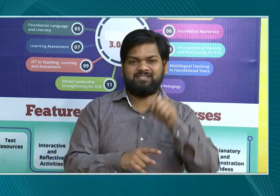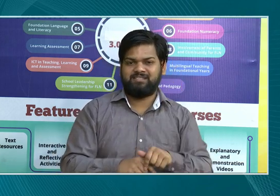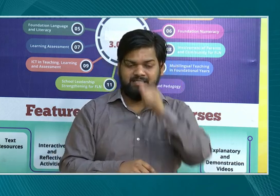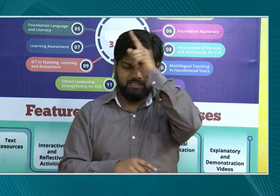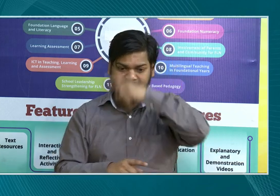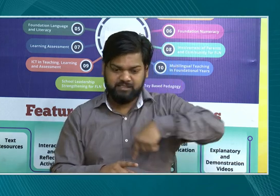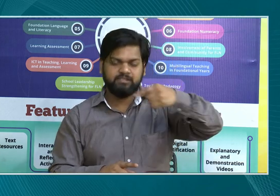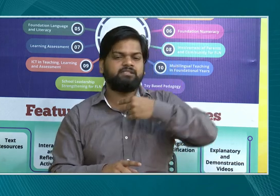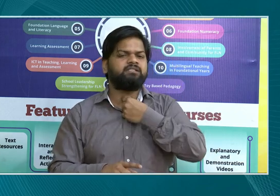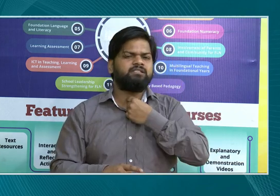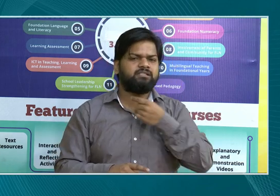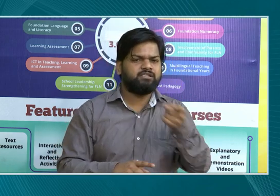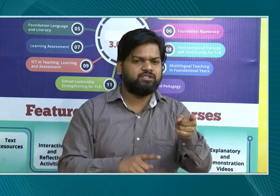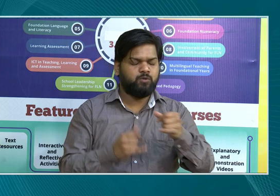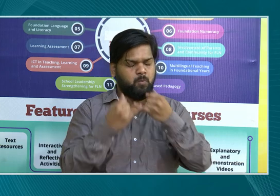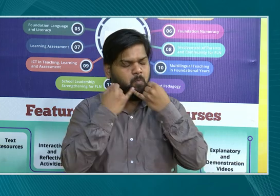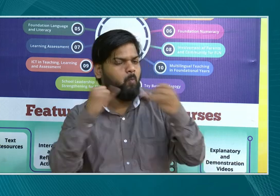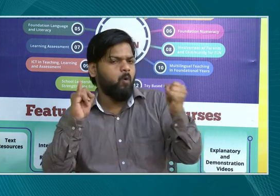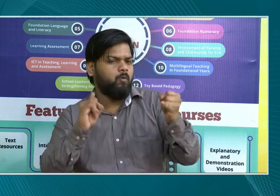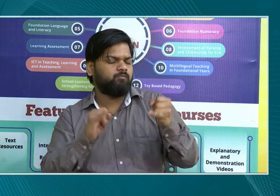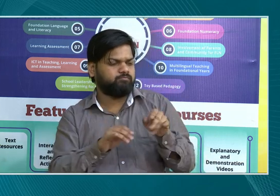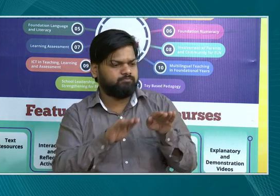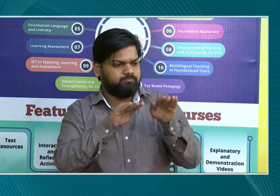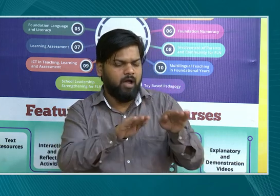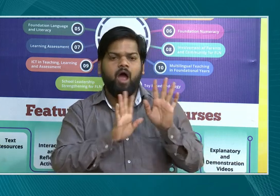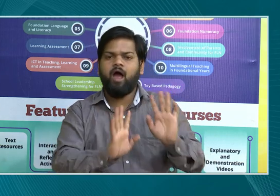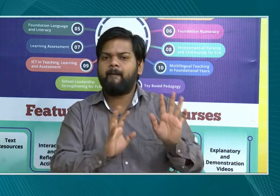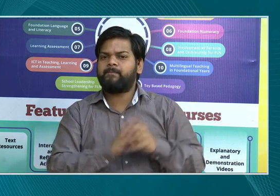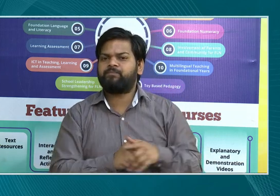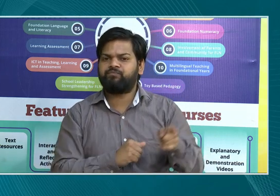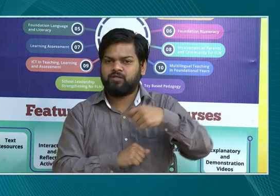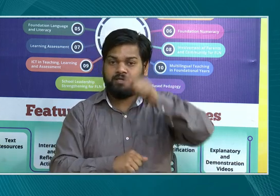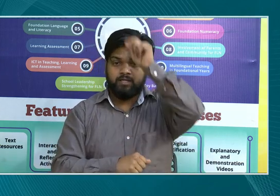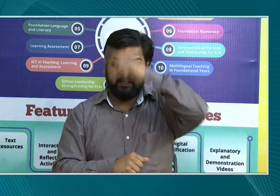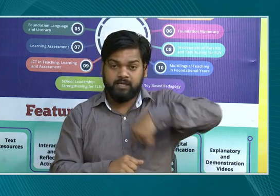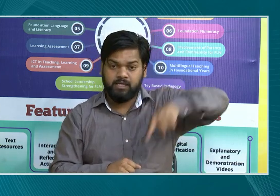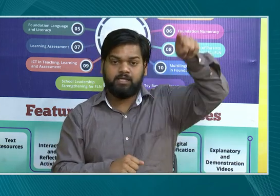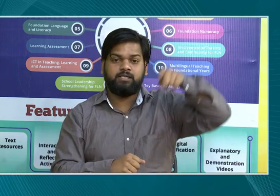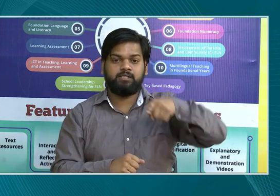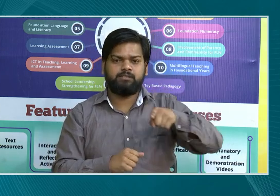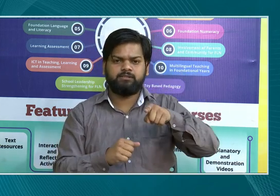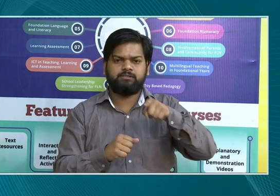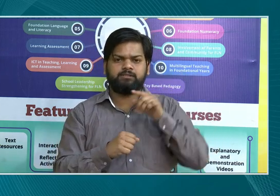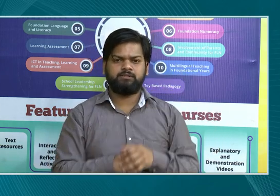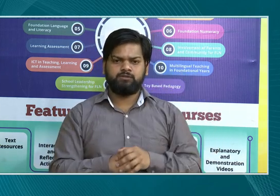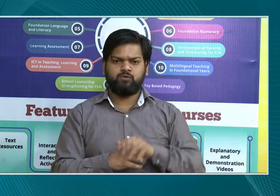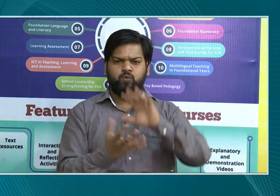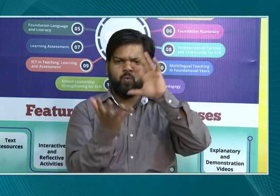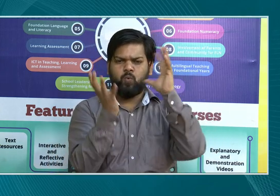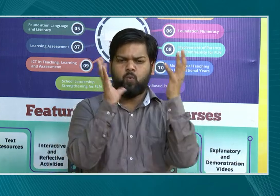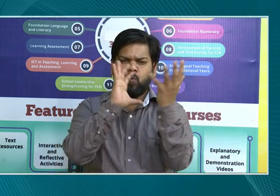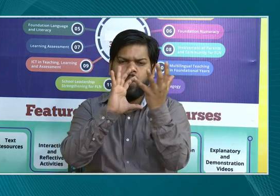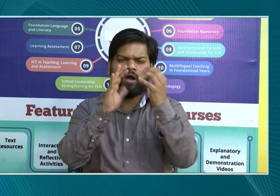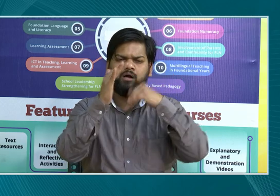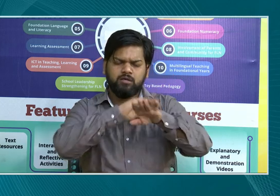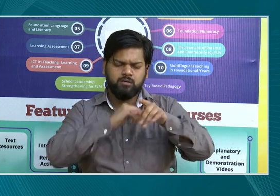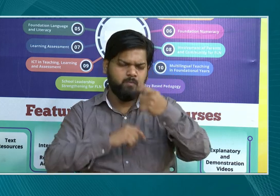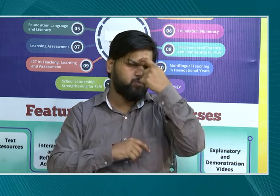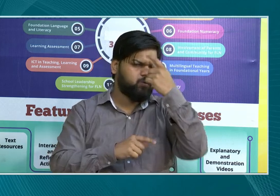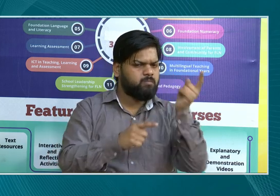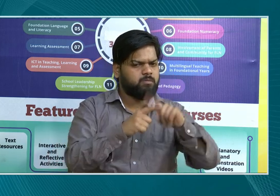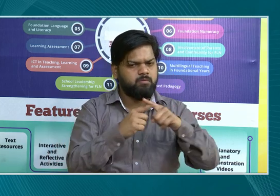तू डी डेमोक्रेसी एंड मल्टीलेटरलिज्म इंडिया g20 प्रेसिडेंट सी व्हाट सी आर वाटर शेड मोमेंट इन डी हिस्ट्री आज इट सीट तू प्लेन इंपॉर्टेंट रोल बाय फाइंडिंग डी प्रगमेटिक ग्लोबल